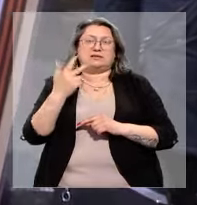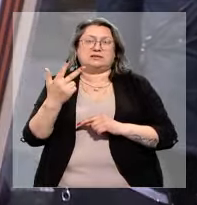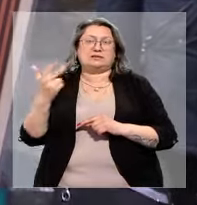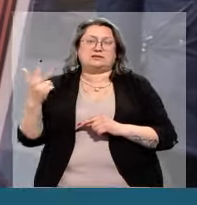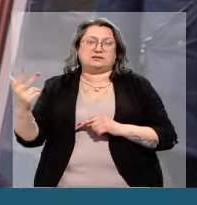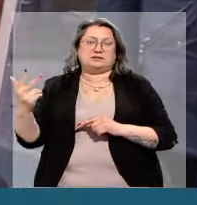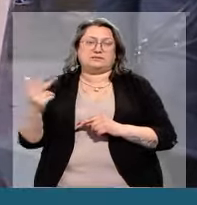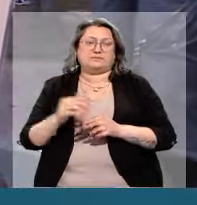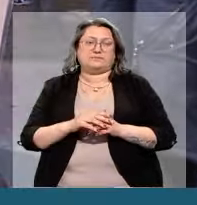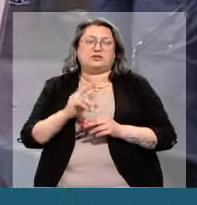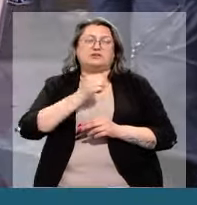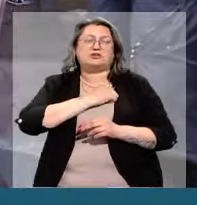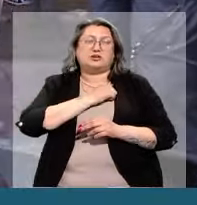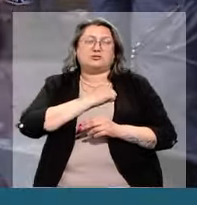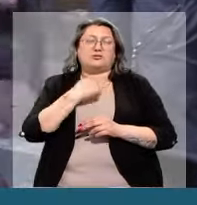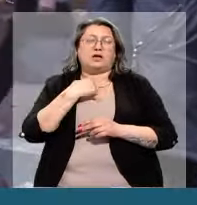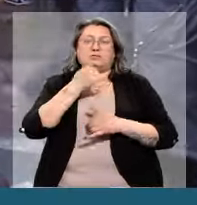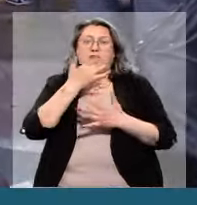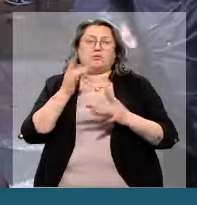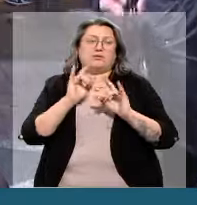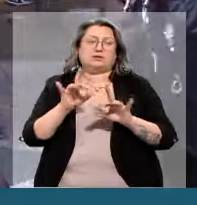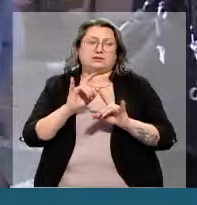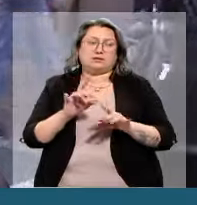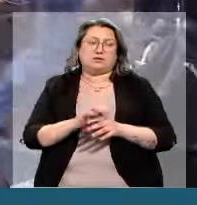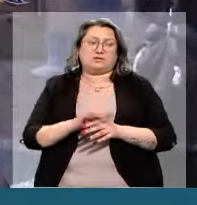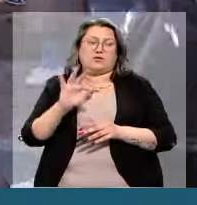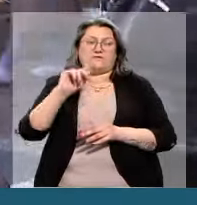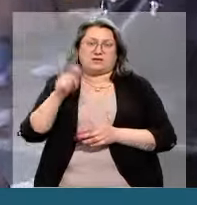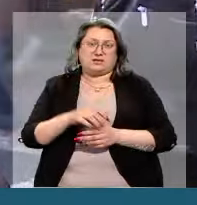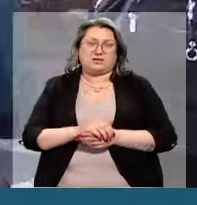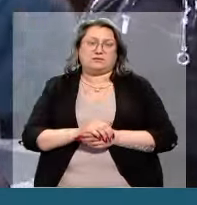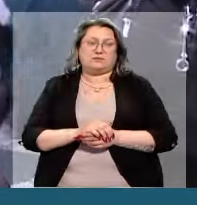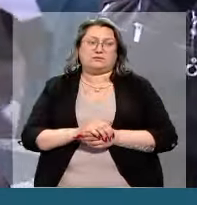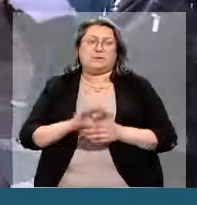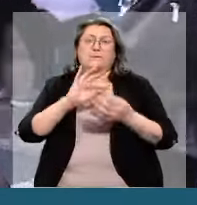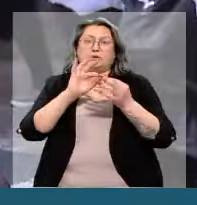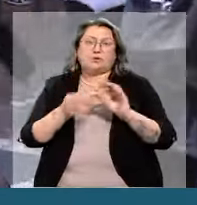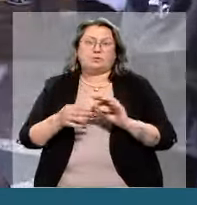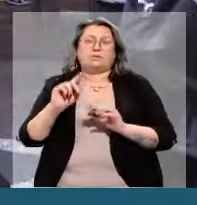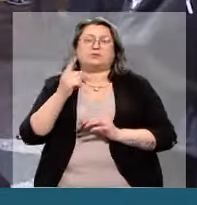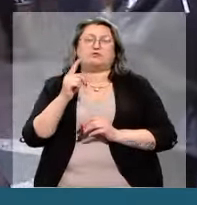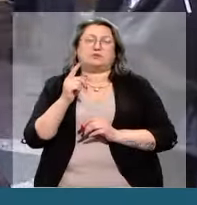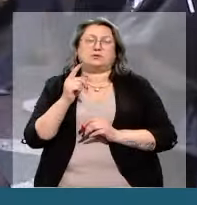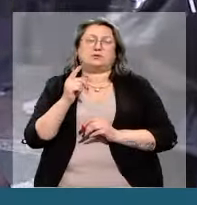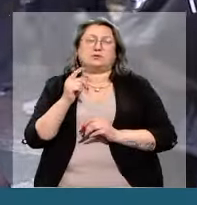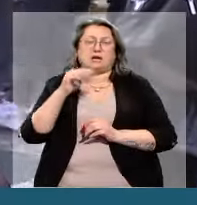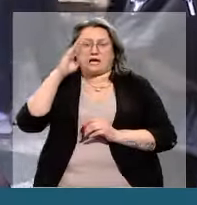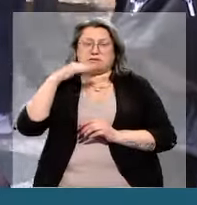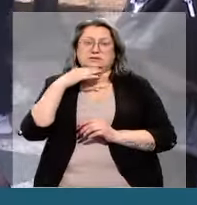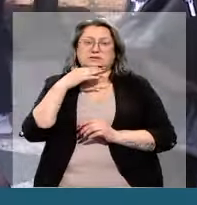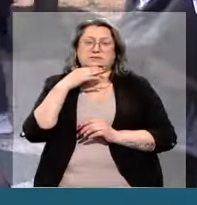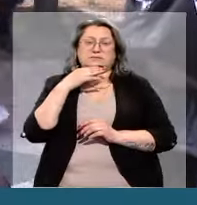Т-3-3. К сожалению, я не могу рассказать о войне подробно, потому что